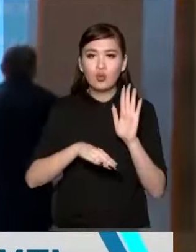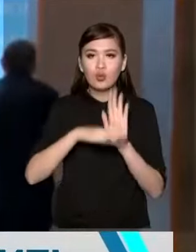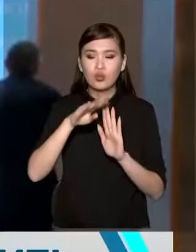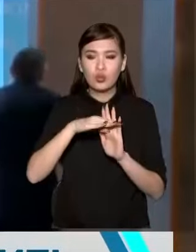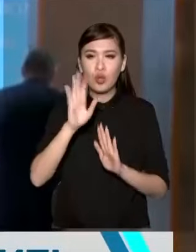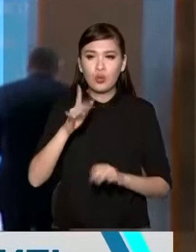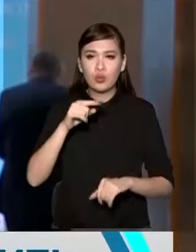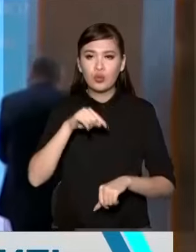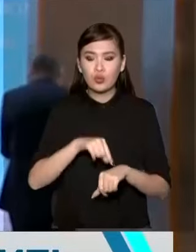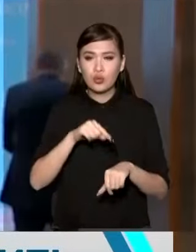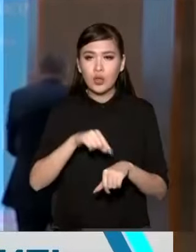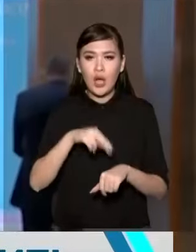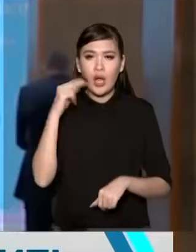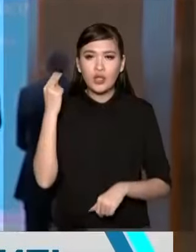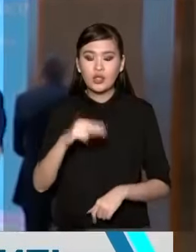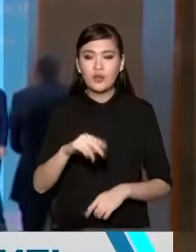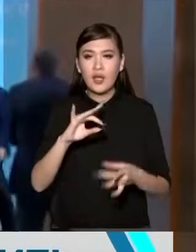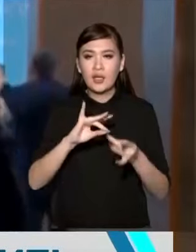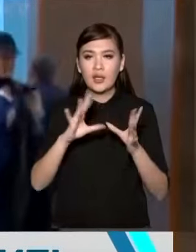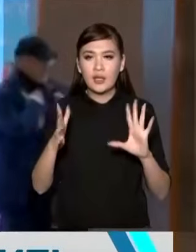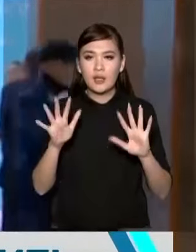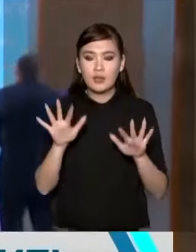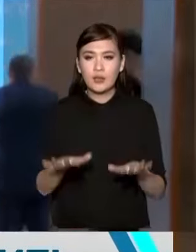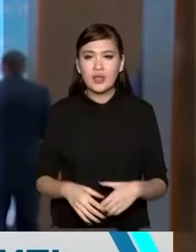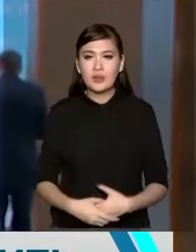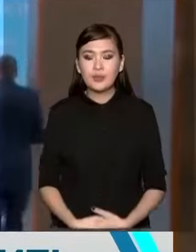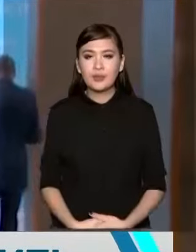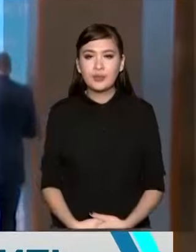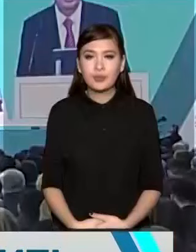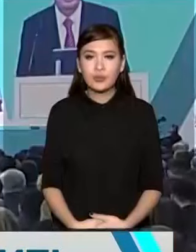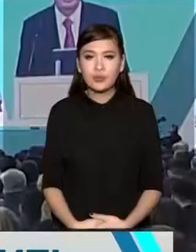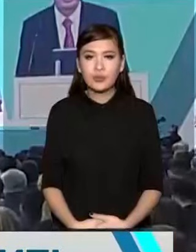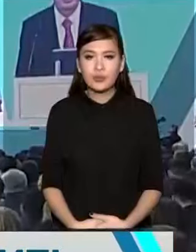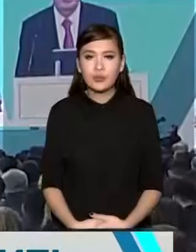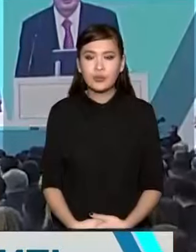и качество интернета в сельских территориях.